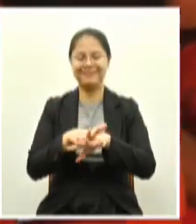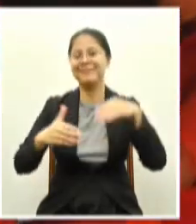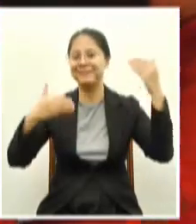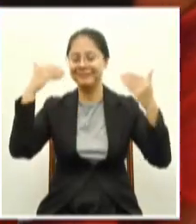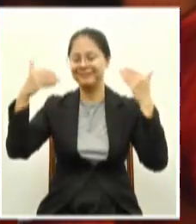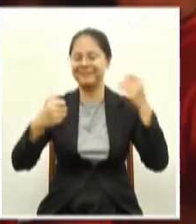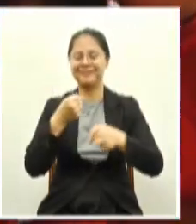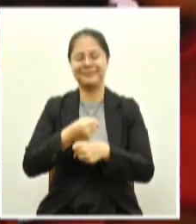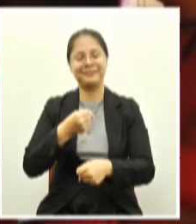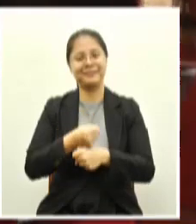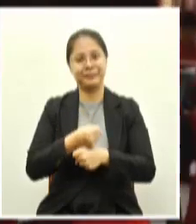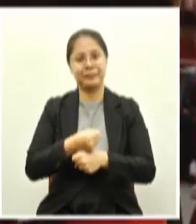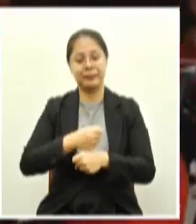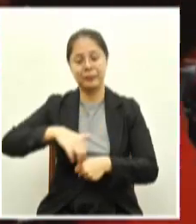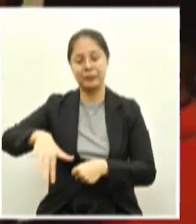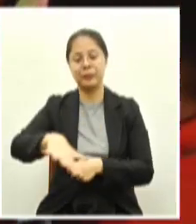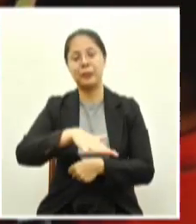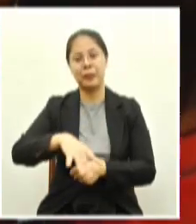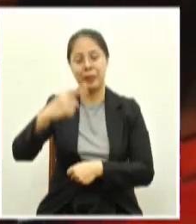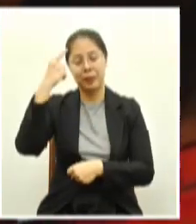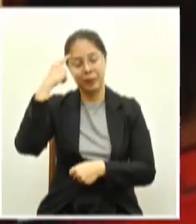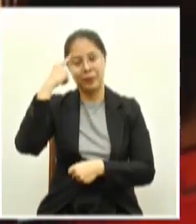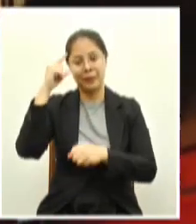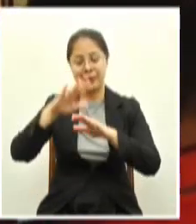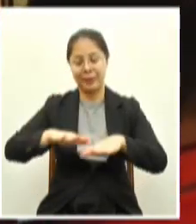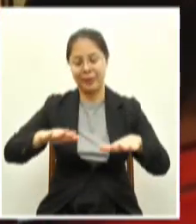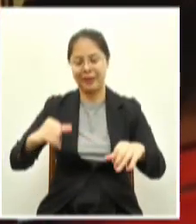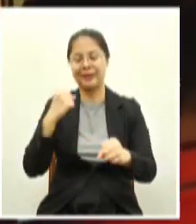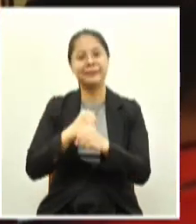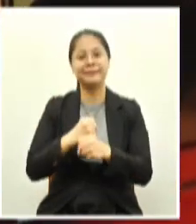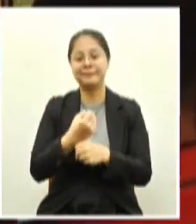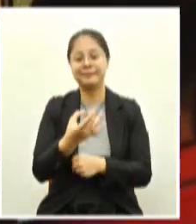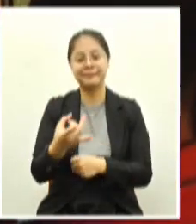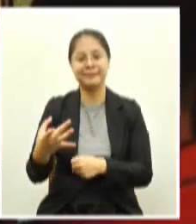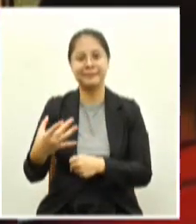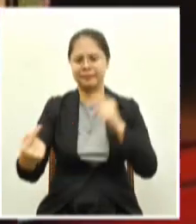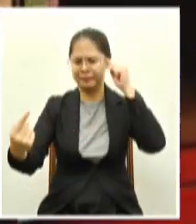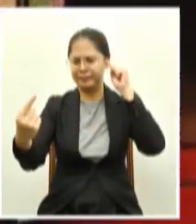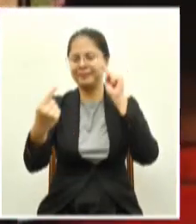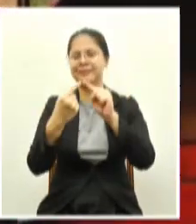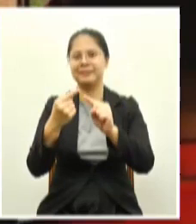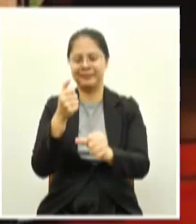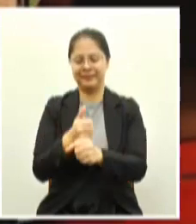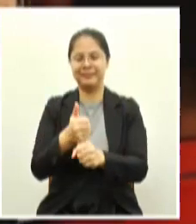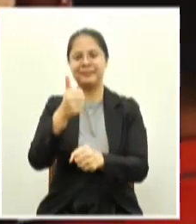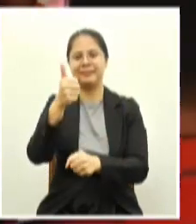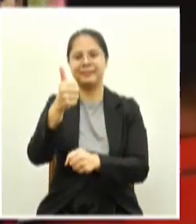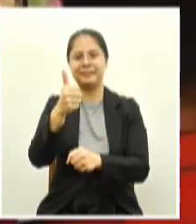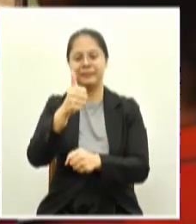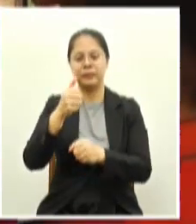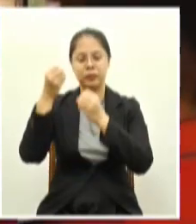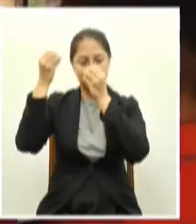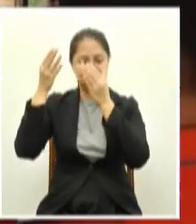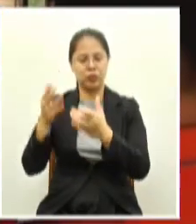นั้นได้รู้ว่าตัวของเด็กๆ เองกำลังทำสิ่งใดเพื่อไปถึงปลายทางที่ครูทุกคนมุ่งหมาย